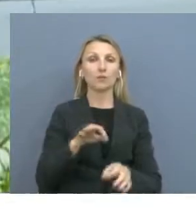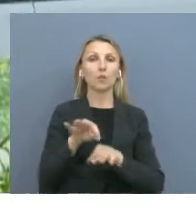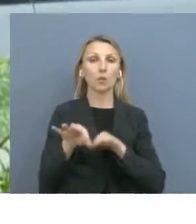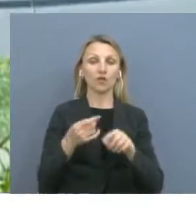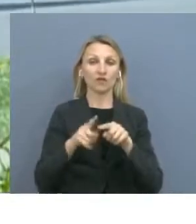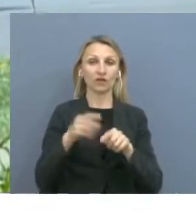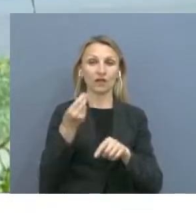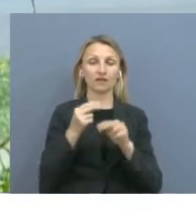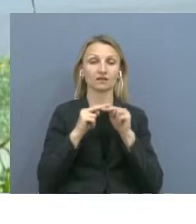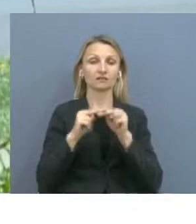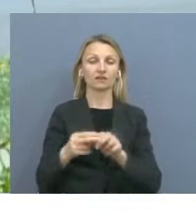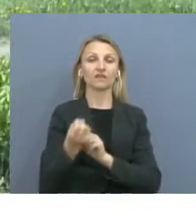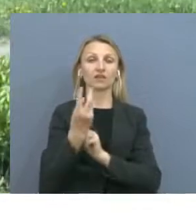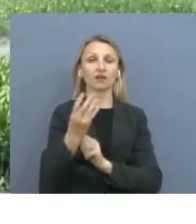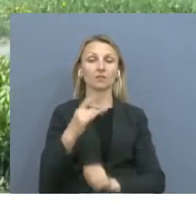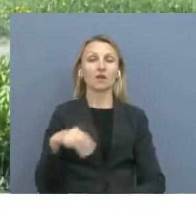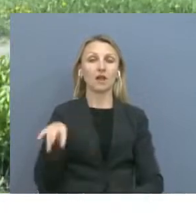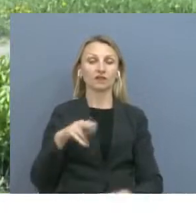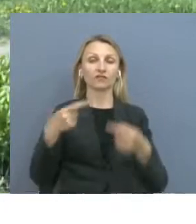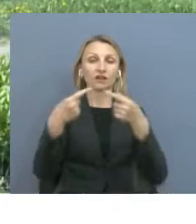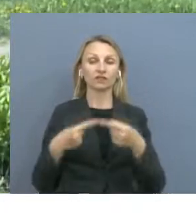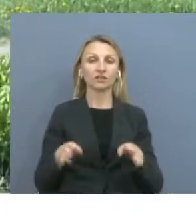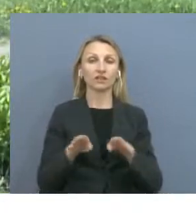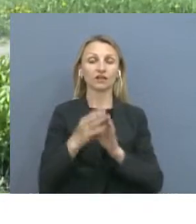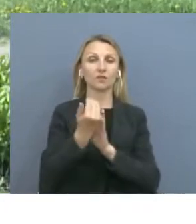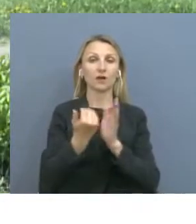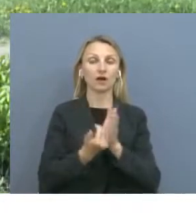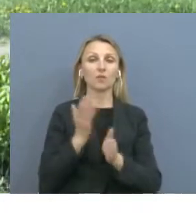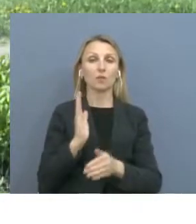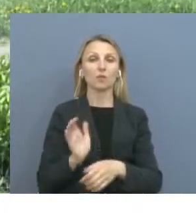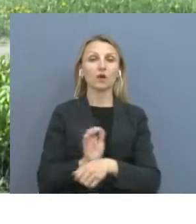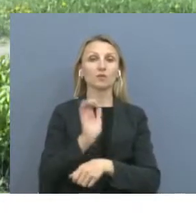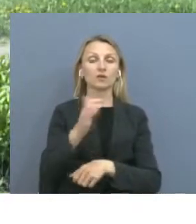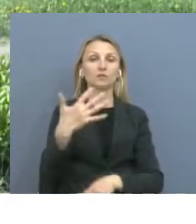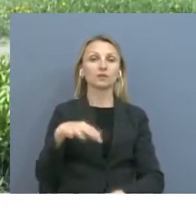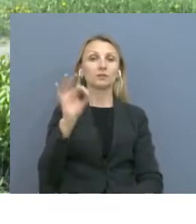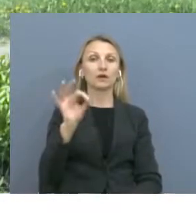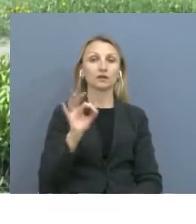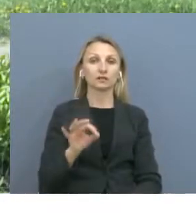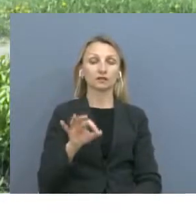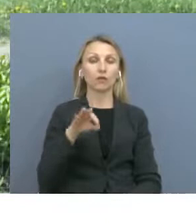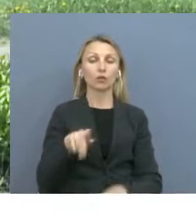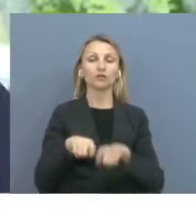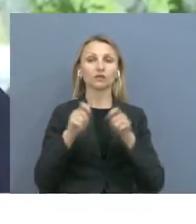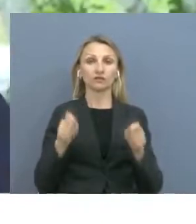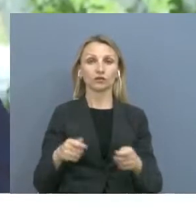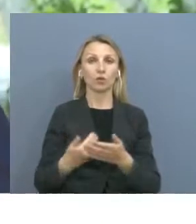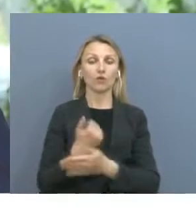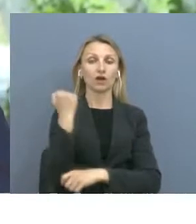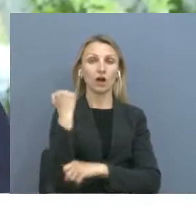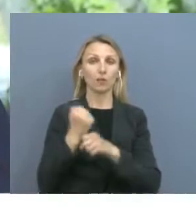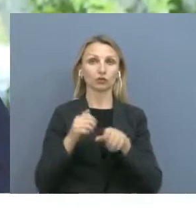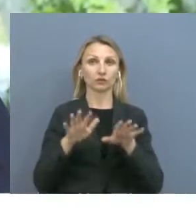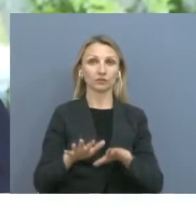выделено около 12 миллиардов тенге. В соответствии с этой программой будет направлять 50% от вновь создаваемых рабочих мест. Мощным